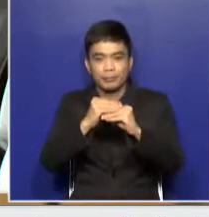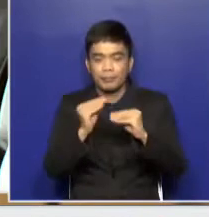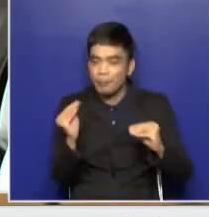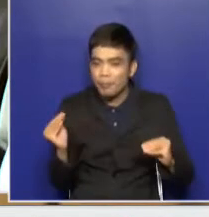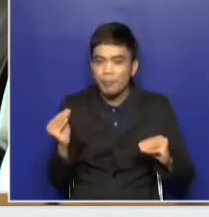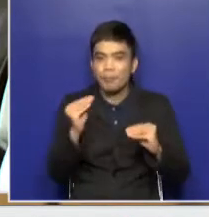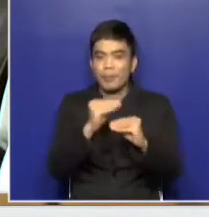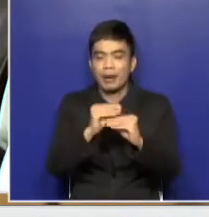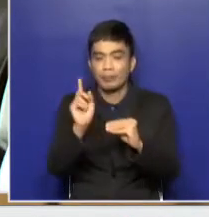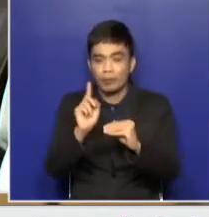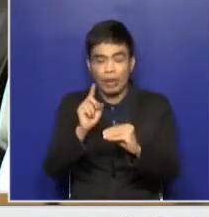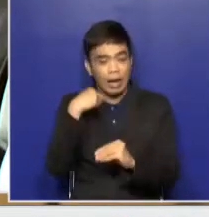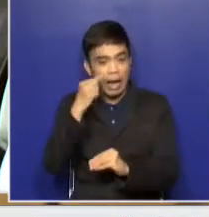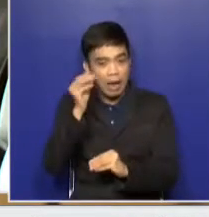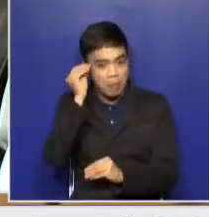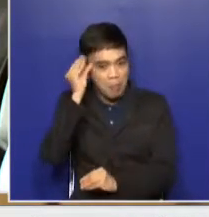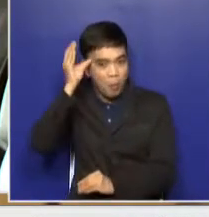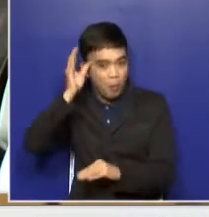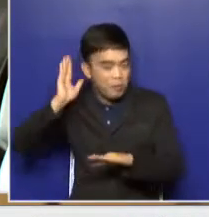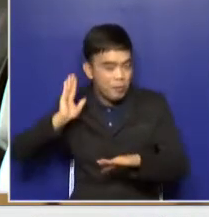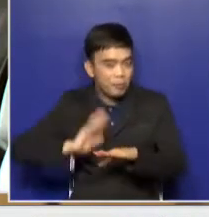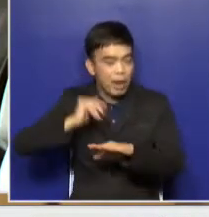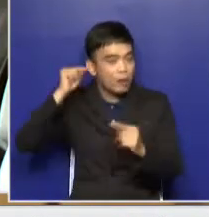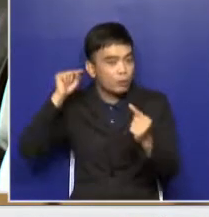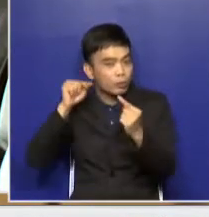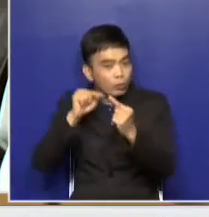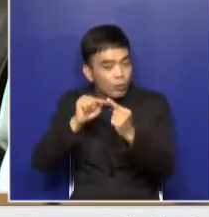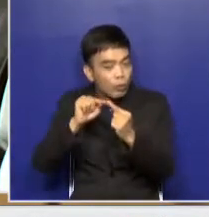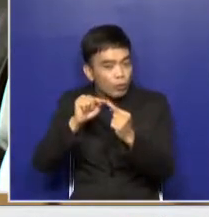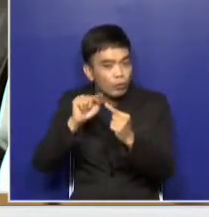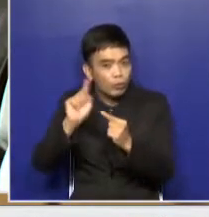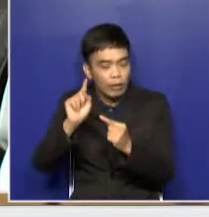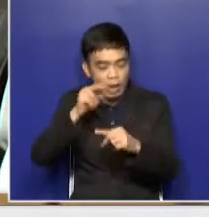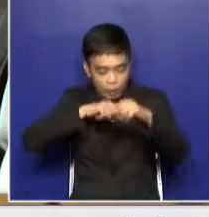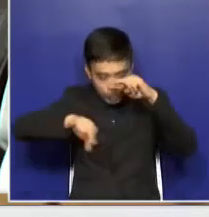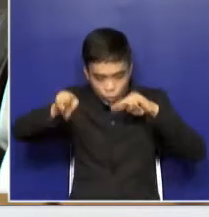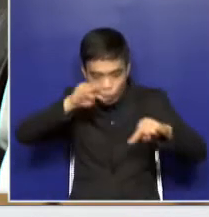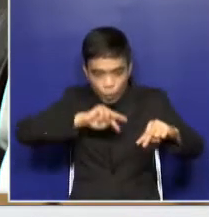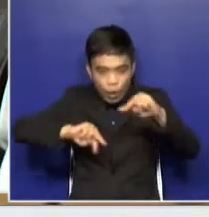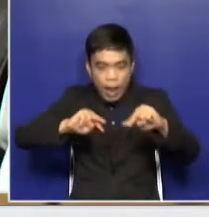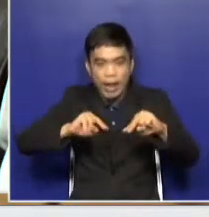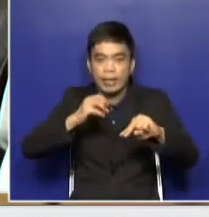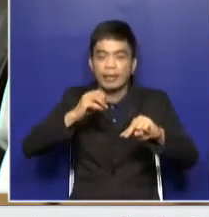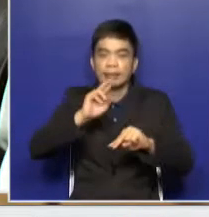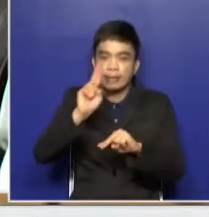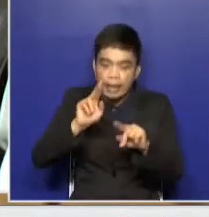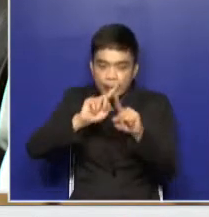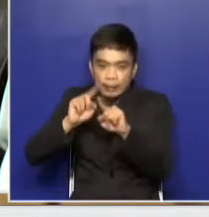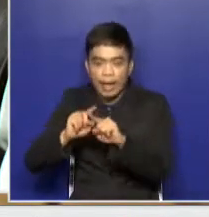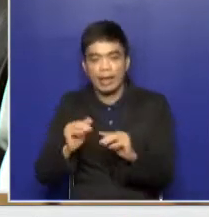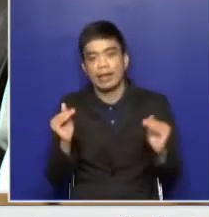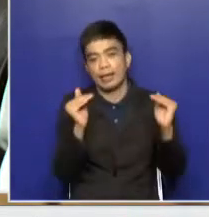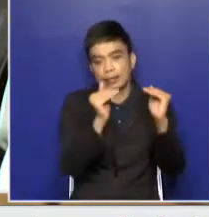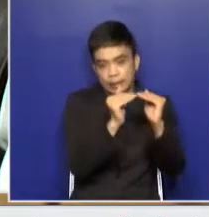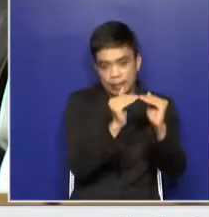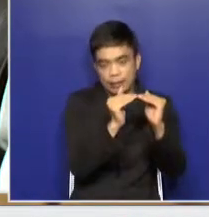ของผู้ที่มีความรู้ความเชี่ยวชาญนะครับทางด้านคุ้มครองผู้บริโภค1สิทธิเสรีภาพ1ก็เป็น2แล้วนะ